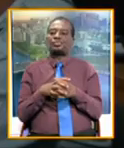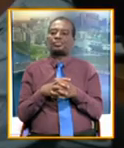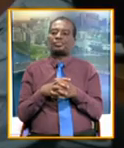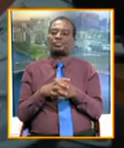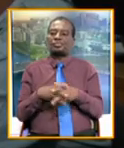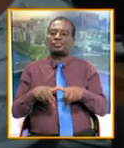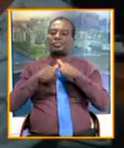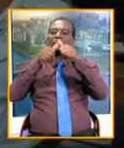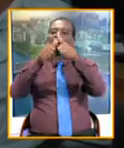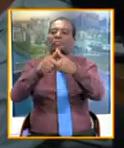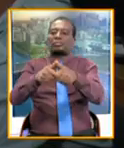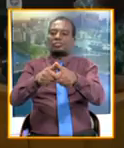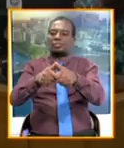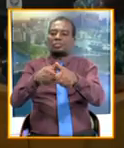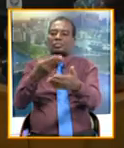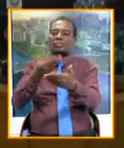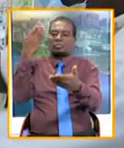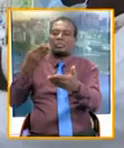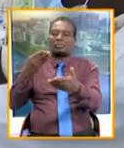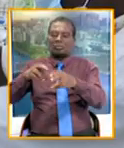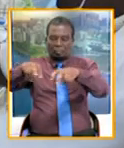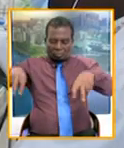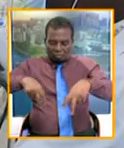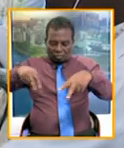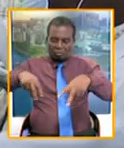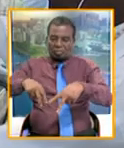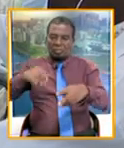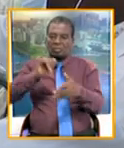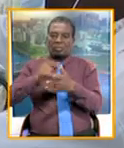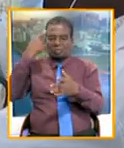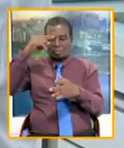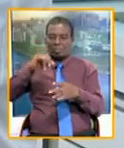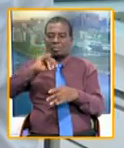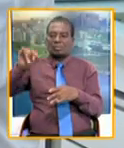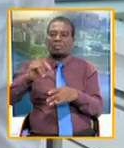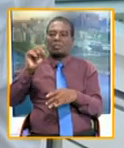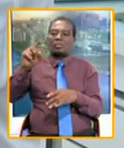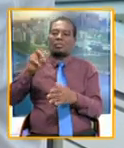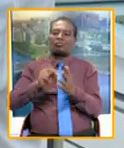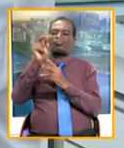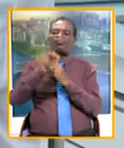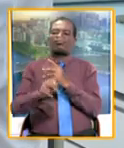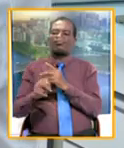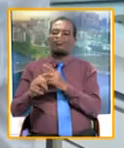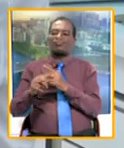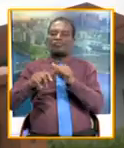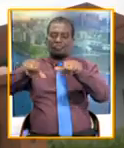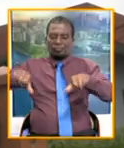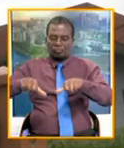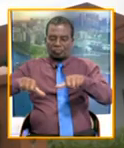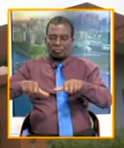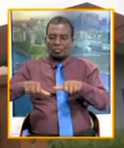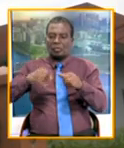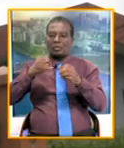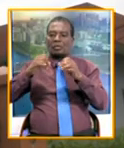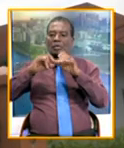La remise des bourses de recherche ASCAD édition 2021. C'est pour ce jeudi 11 novembre, l'Académie des sciences, des arts,